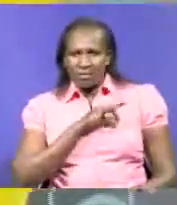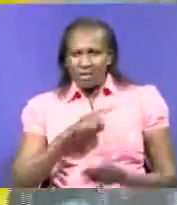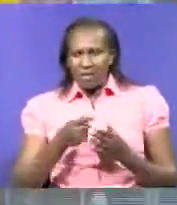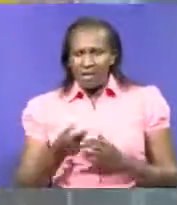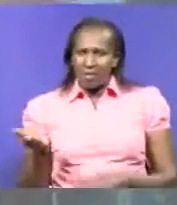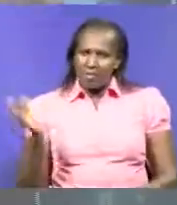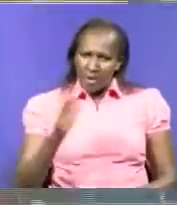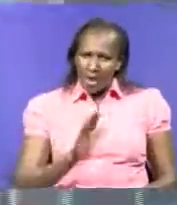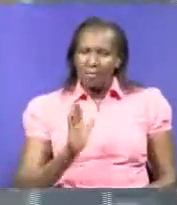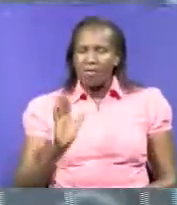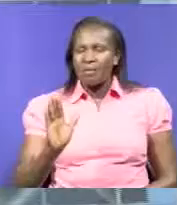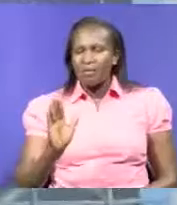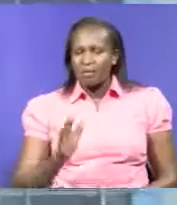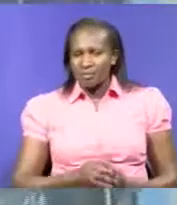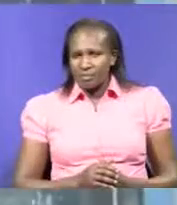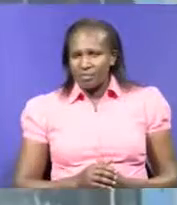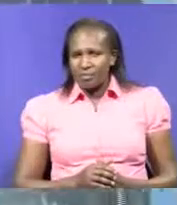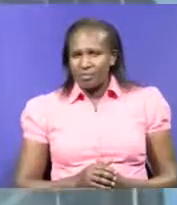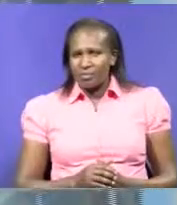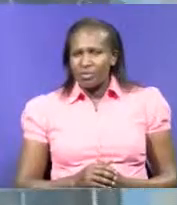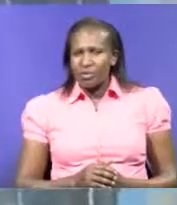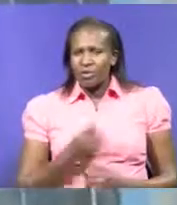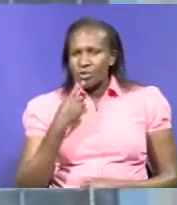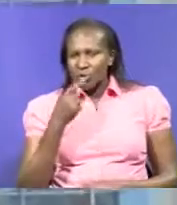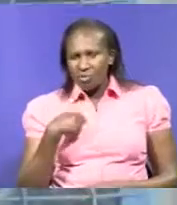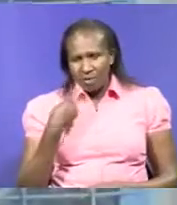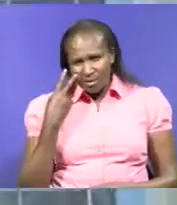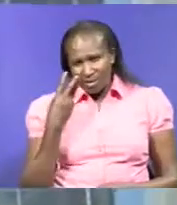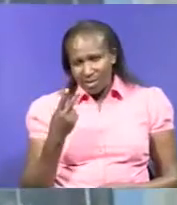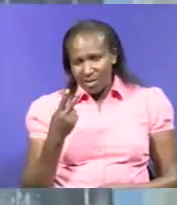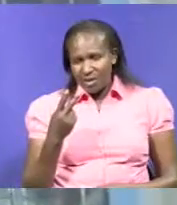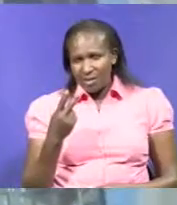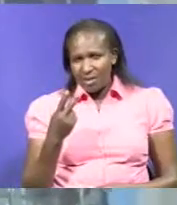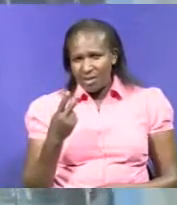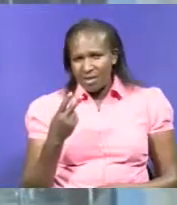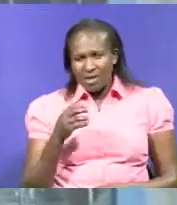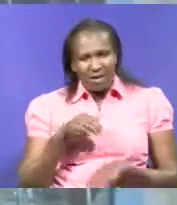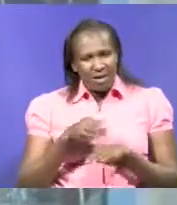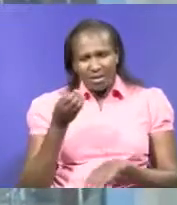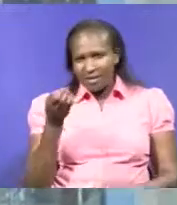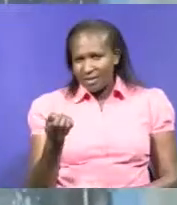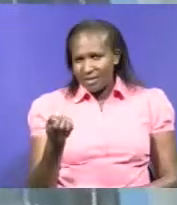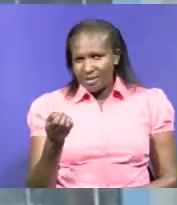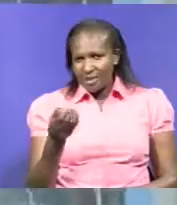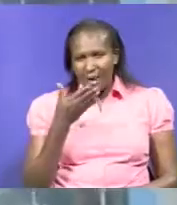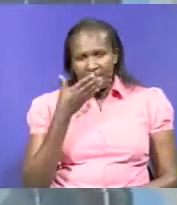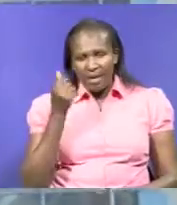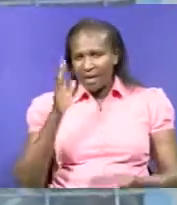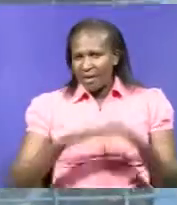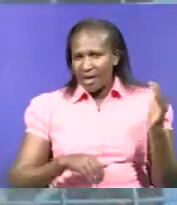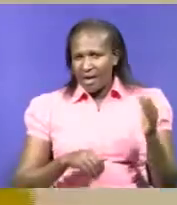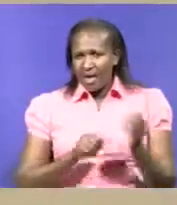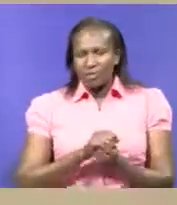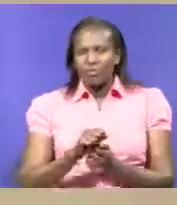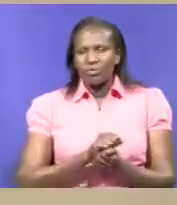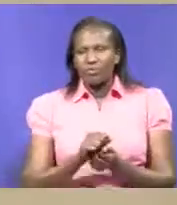ninamrudishia zake. Na hivyo sasa nikaona ni at least kuliko kwenda kufanya hizo